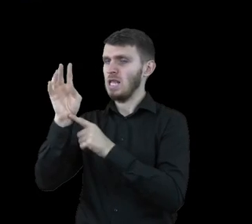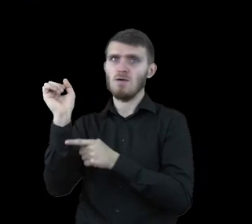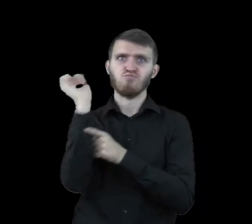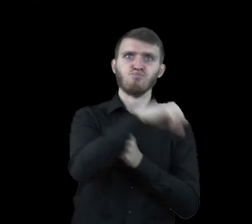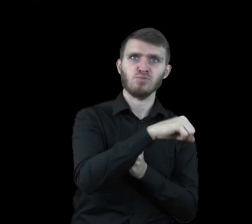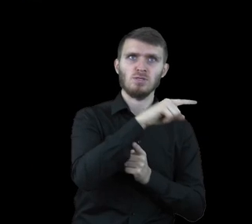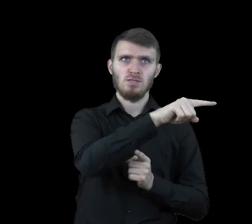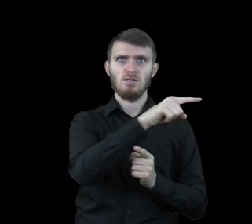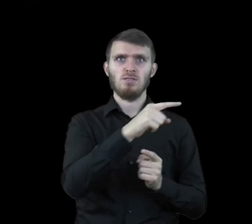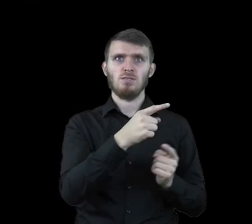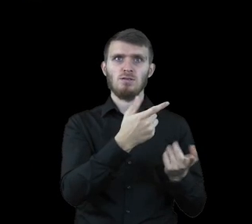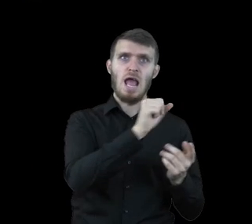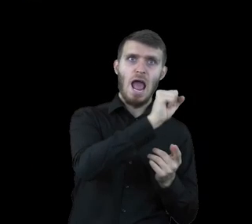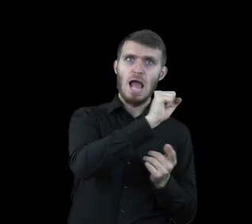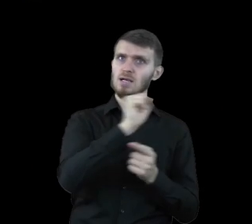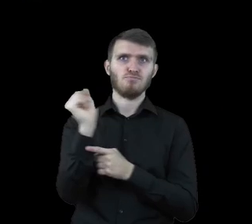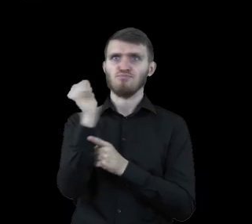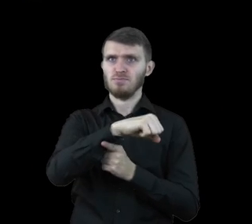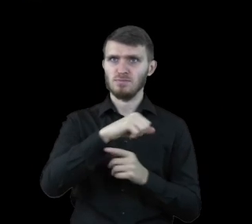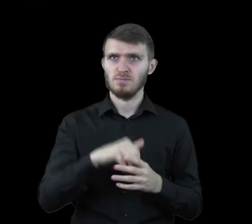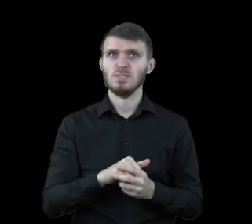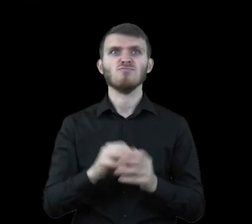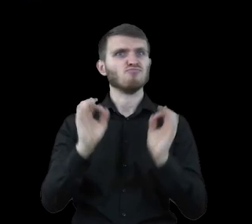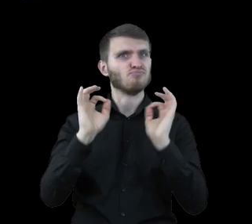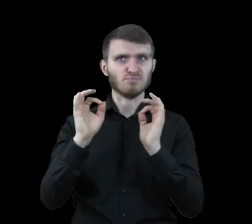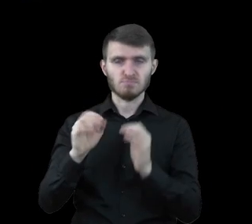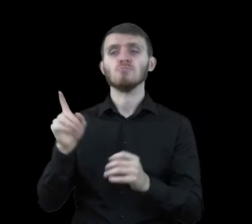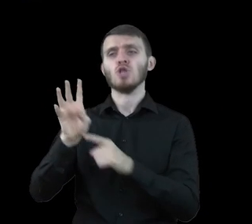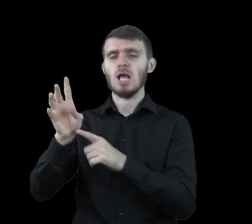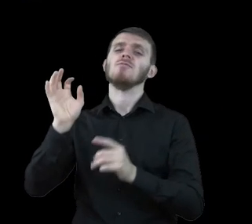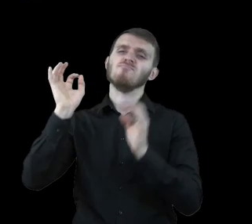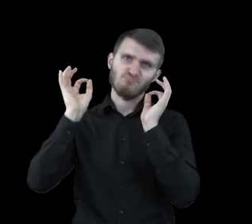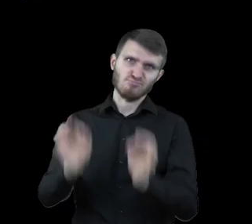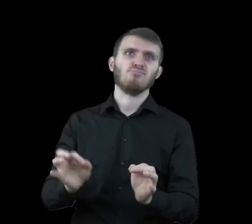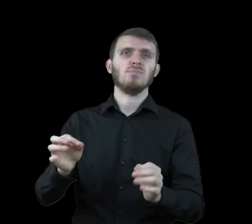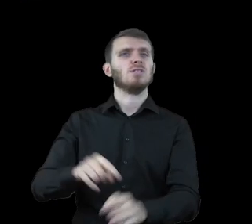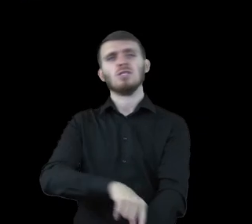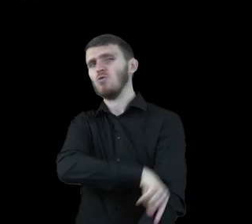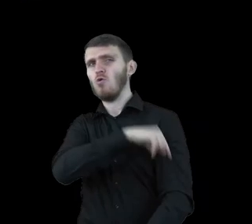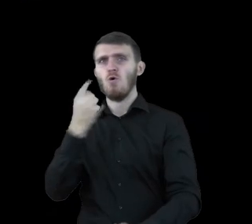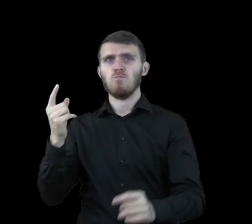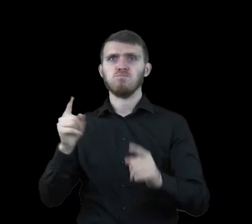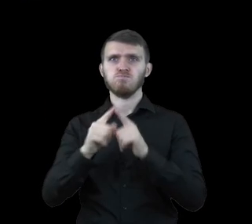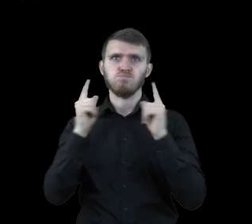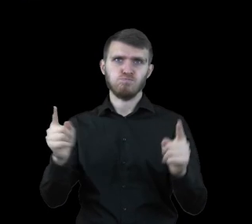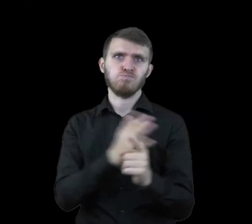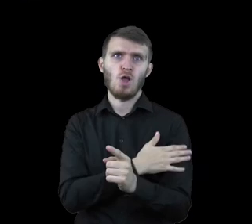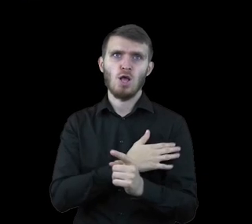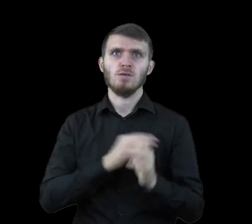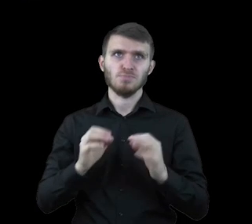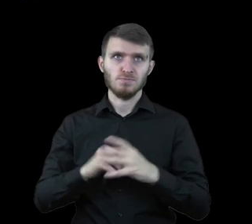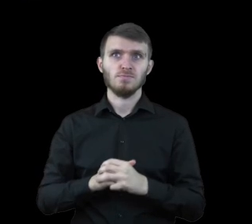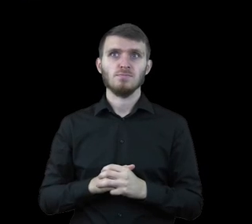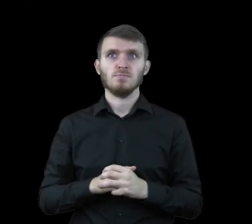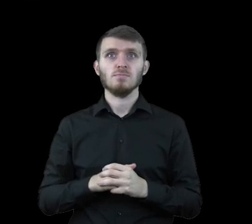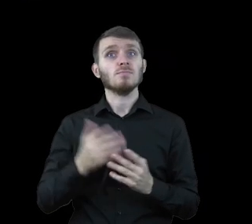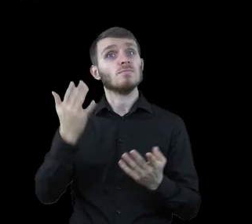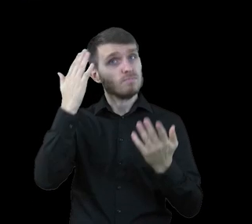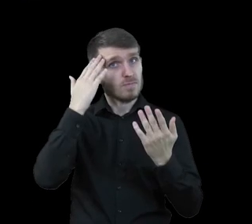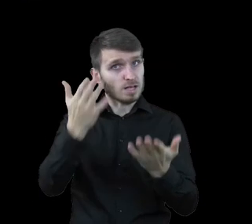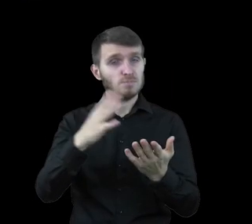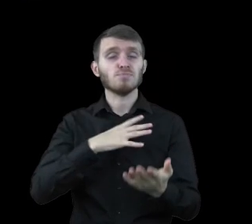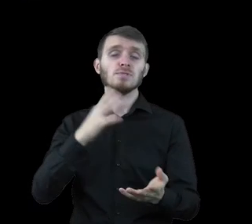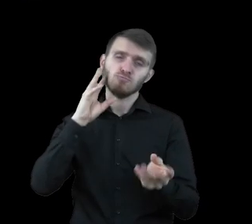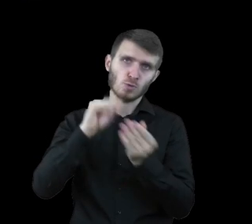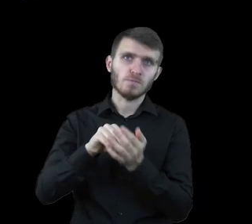jest najdłuższy bok. I widzimy, że tutaj znaliśmy długości dwóch boków i dzięki